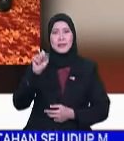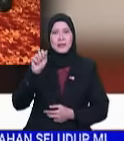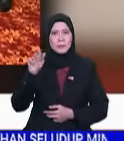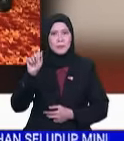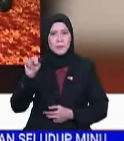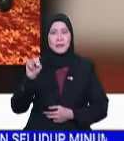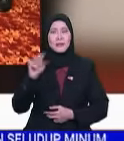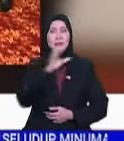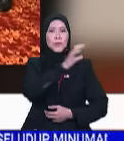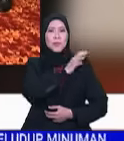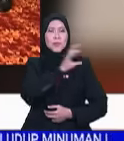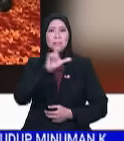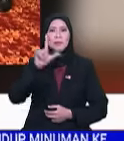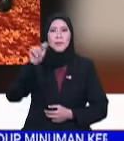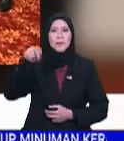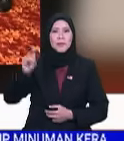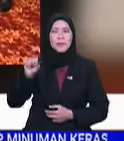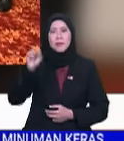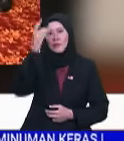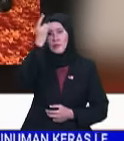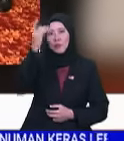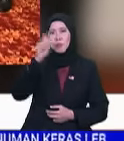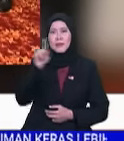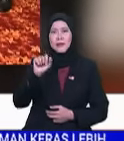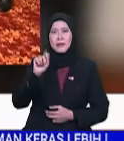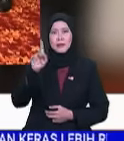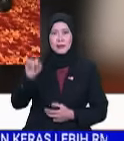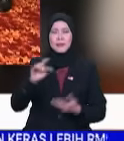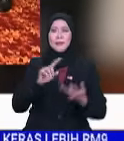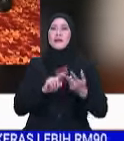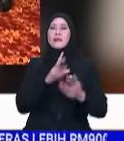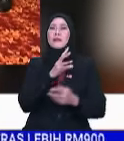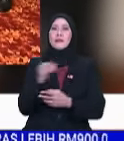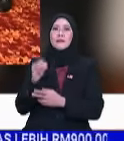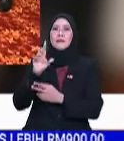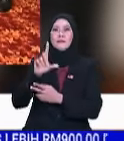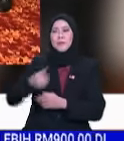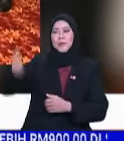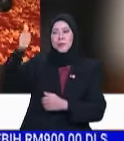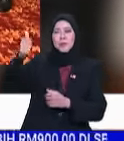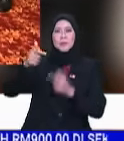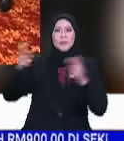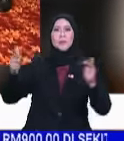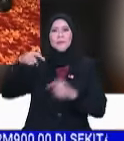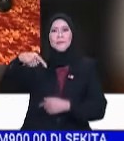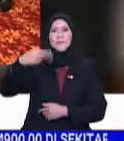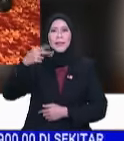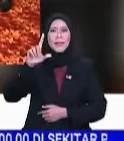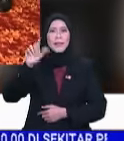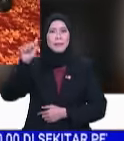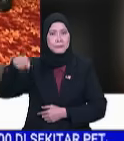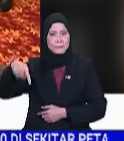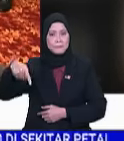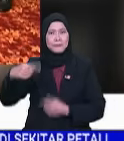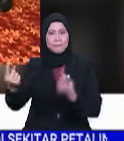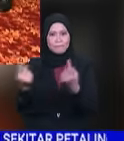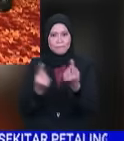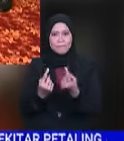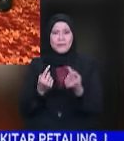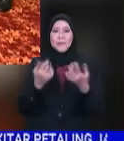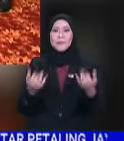Pengerusi LPPS Datuk Dr. Zaki Gusmiah dan Pengurus Besar LPPS Felix Liangson. LPPS